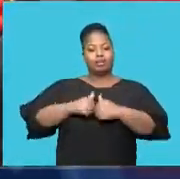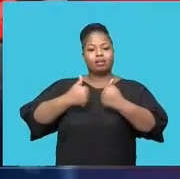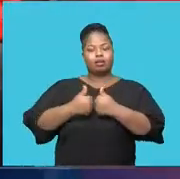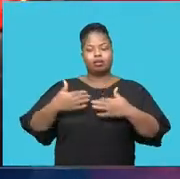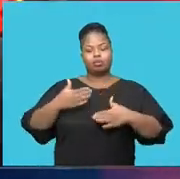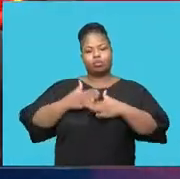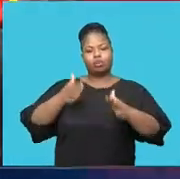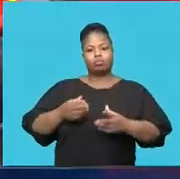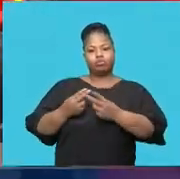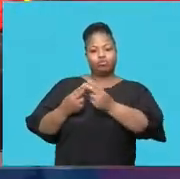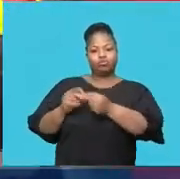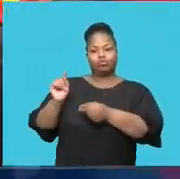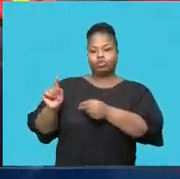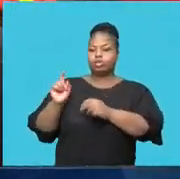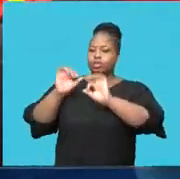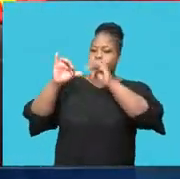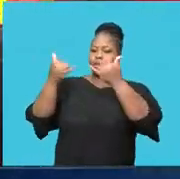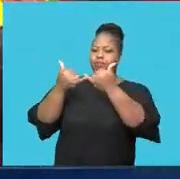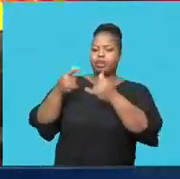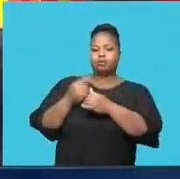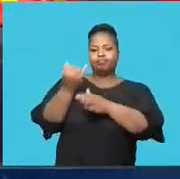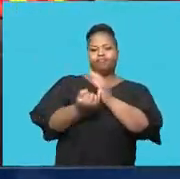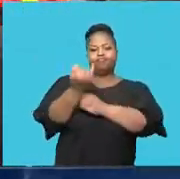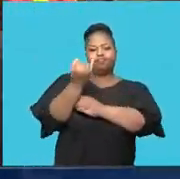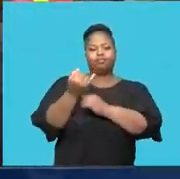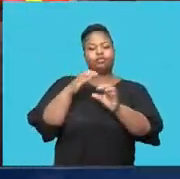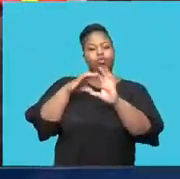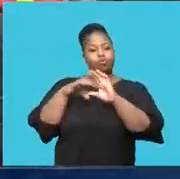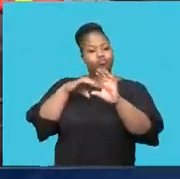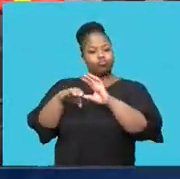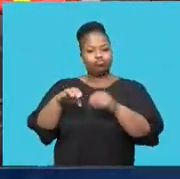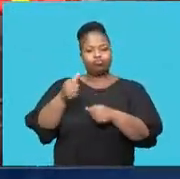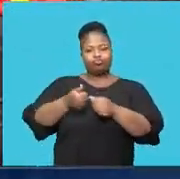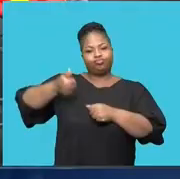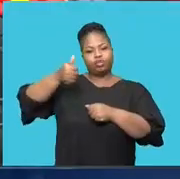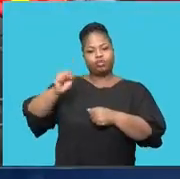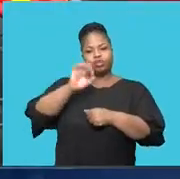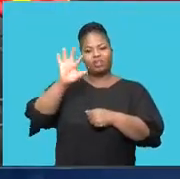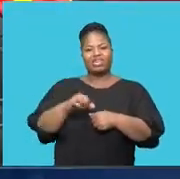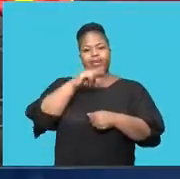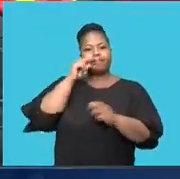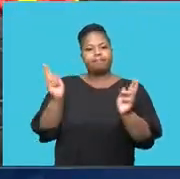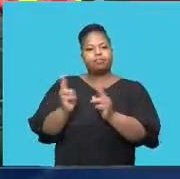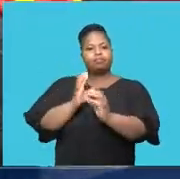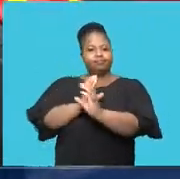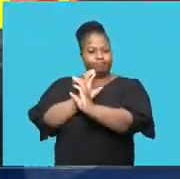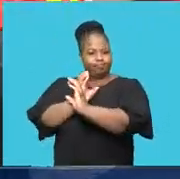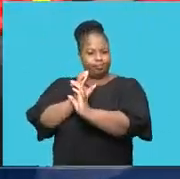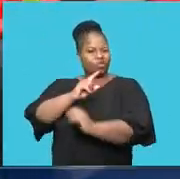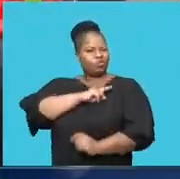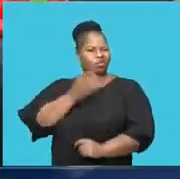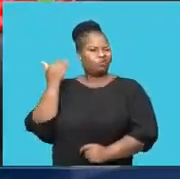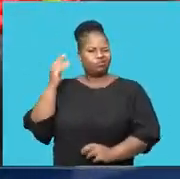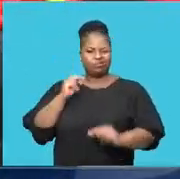nenkampani yophiko oluzimele lwezoxhumana kwe-Independent Communications Authority of South Africa Icasa ngamafuphi ekulandela okungahambi